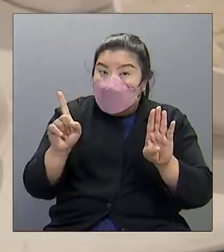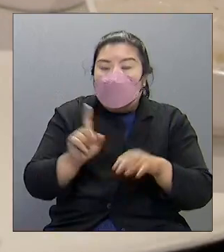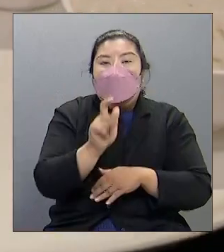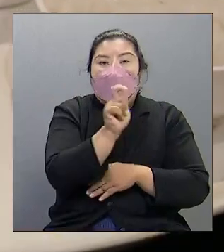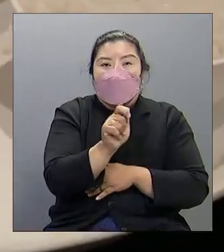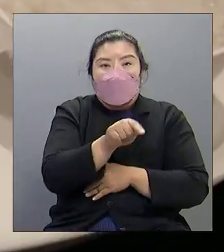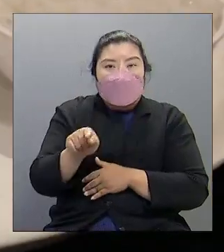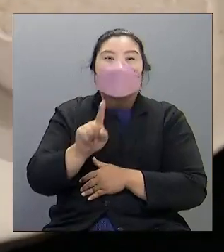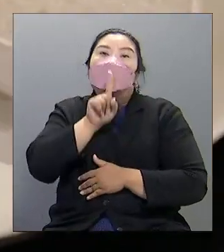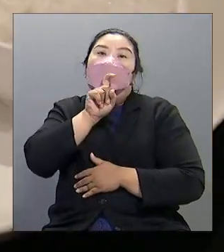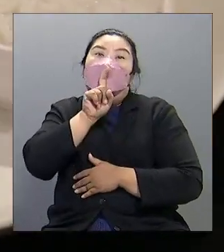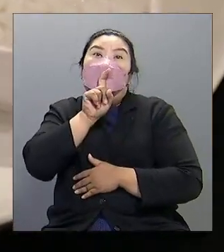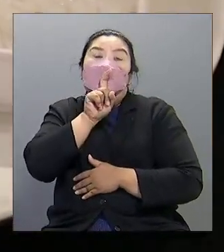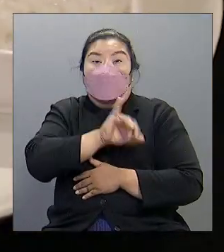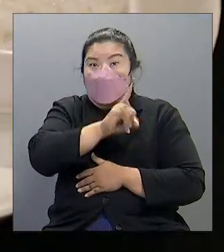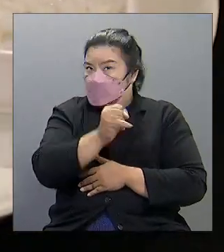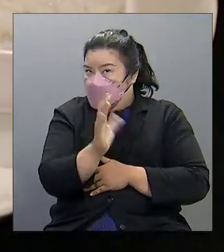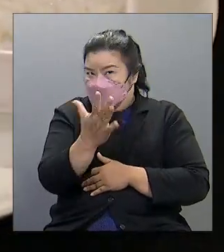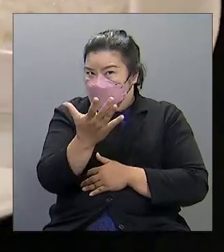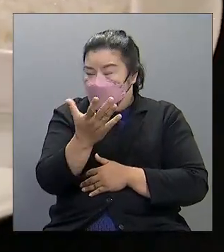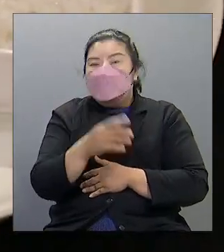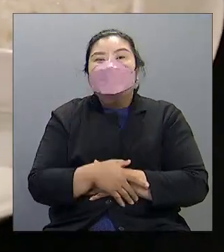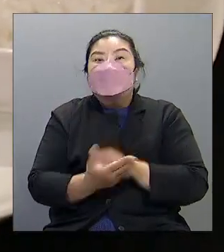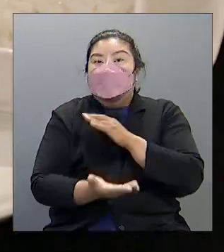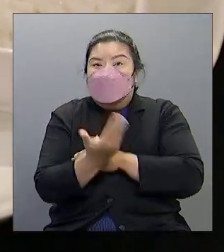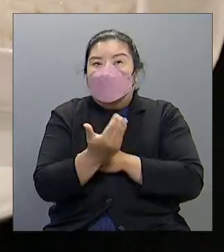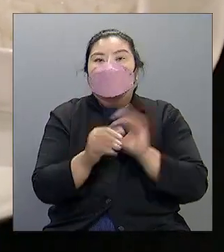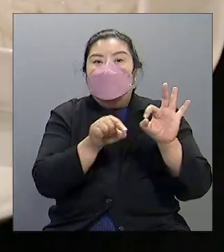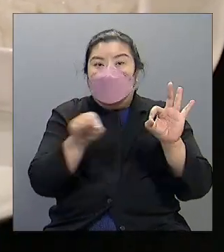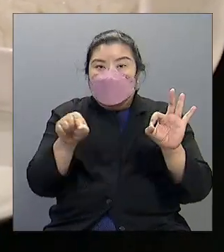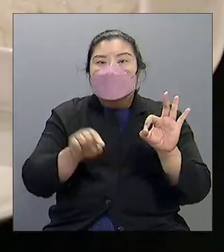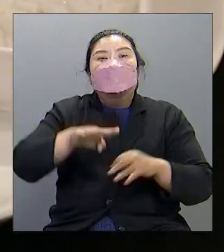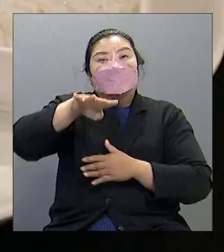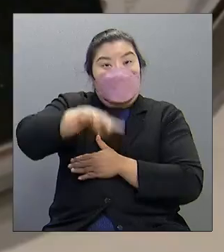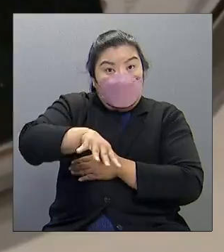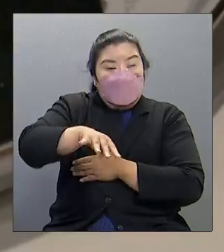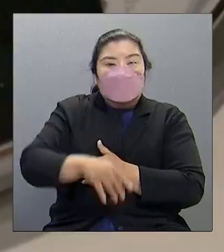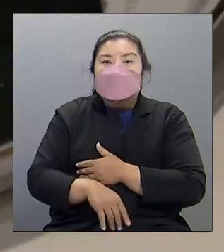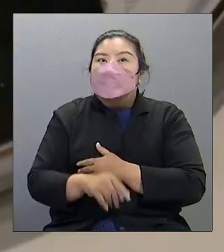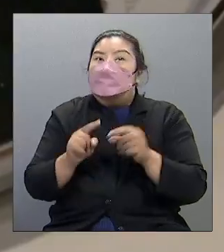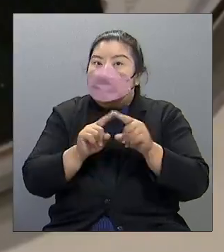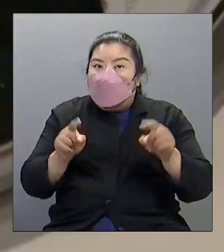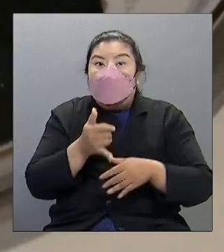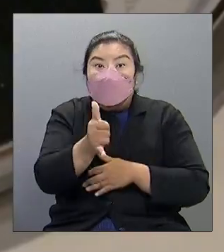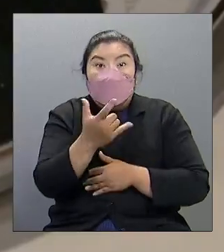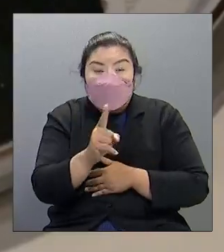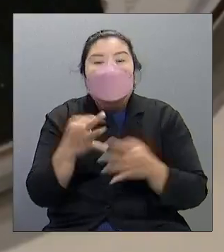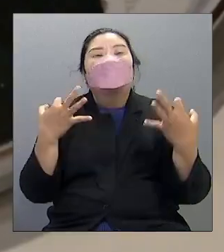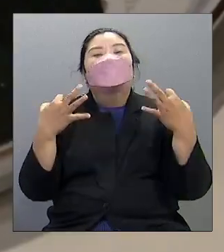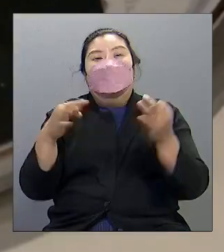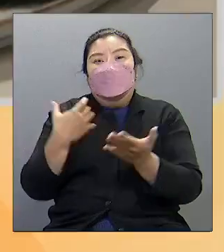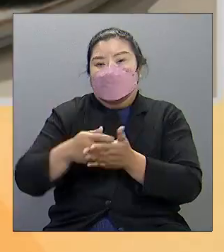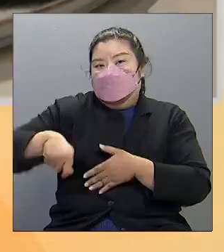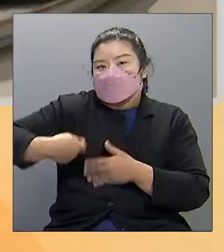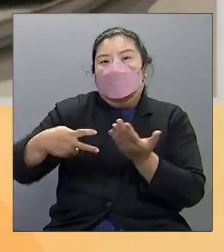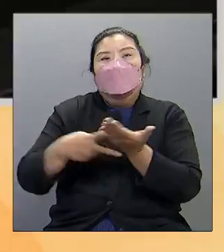นอาทิตน่หมายความววันจารยไปเขาปิดนะคะ9.16.30 นาทีที่สำคัญเข้าชมฟีอีกด้วยทำไมพอร์